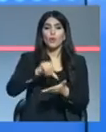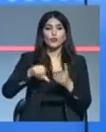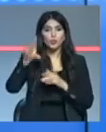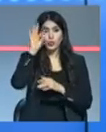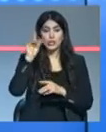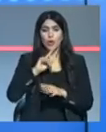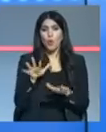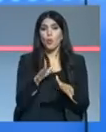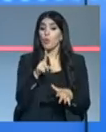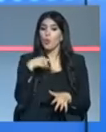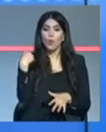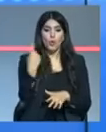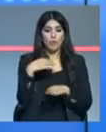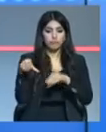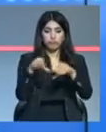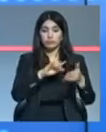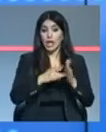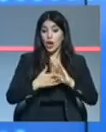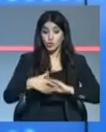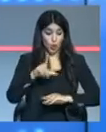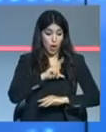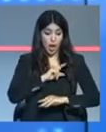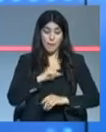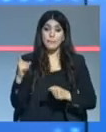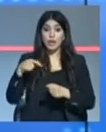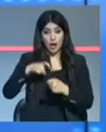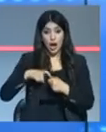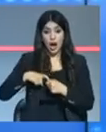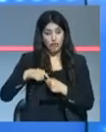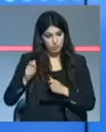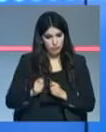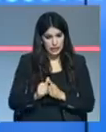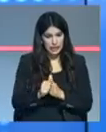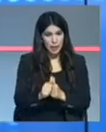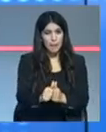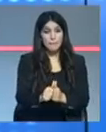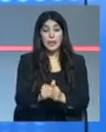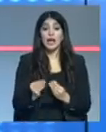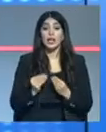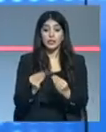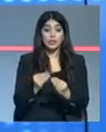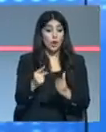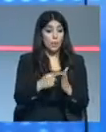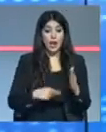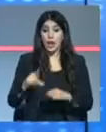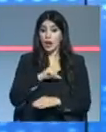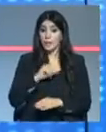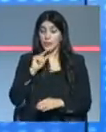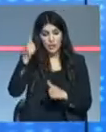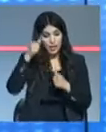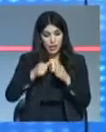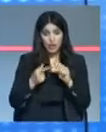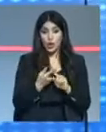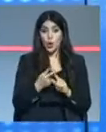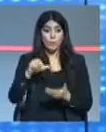تقريبا كلها وكانت موجوده الوحدات الامنيه عنها مقاومه بتاثير هم قامت بتوفير كل الضمانات الامنيه لانه للتذكير بان